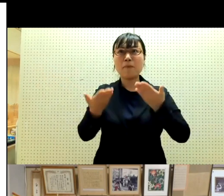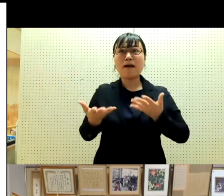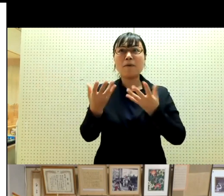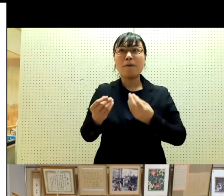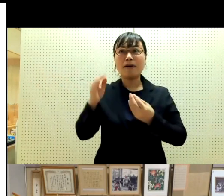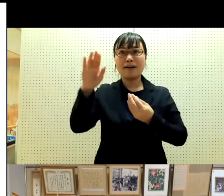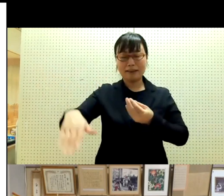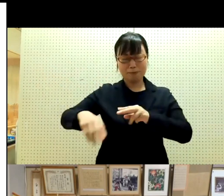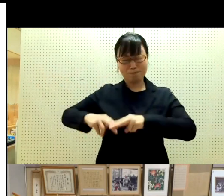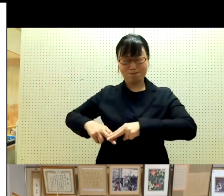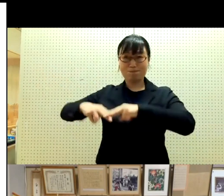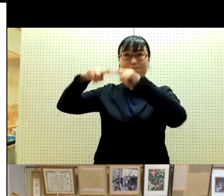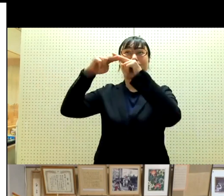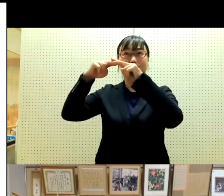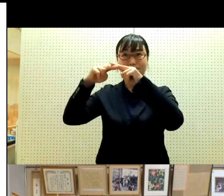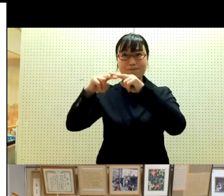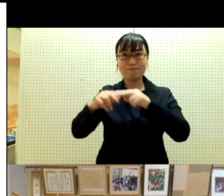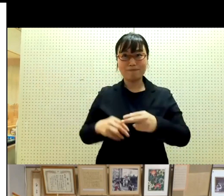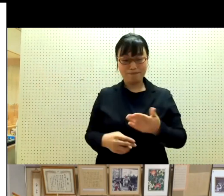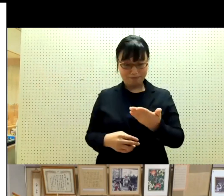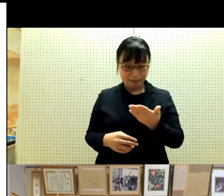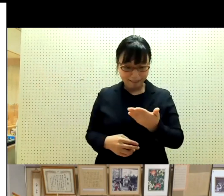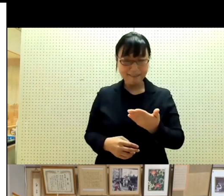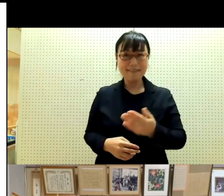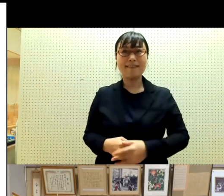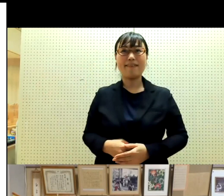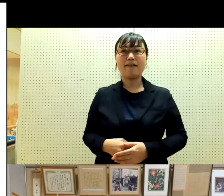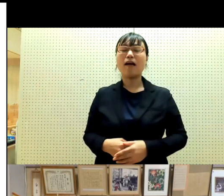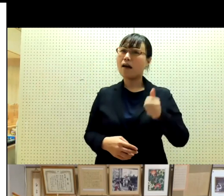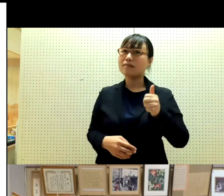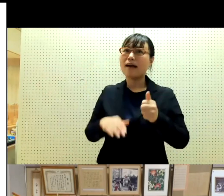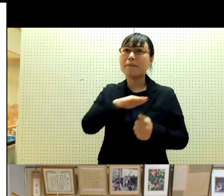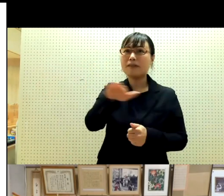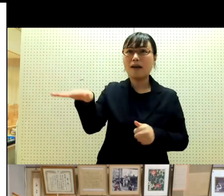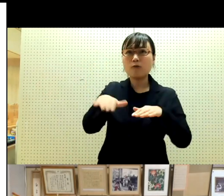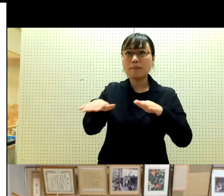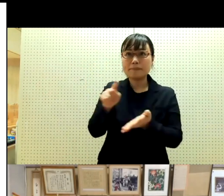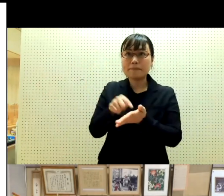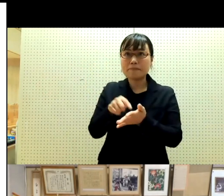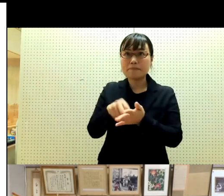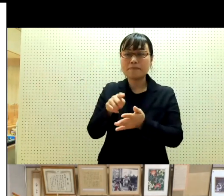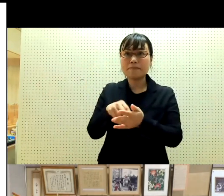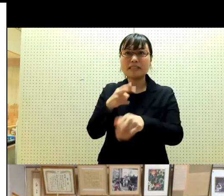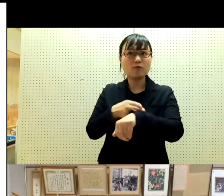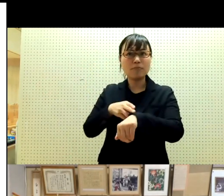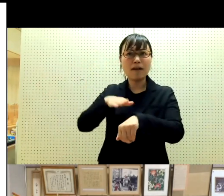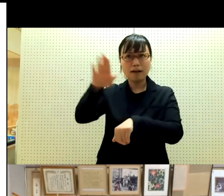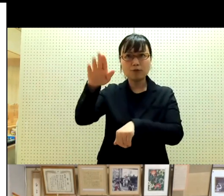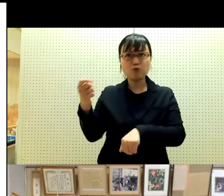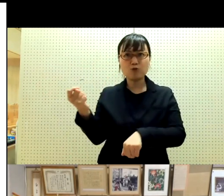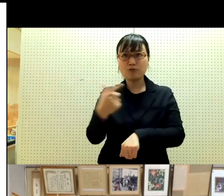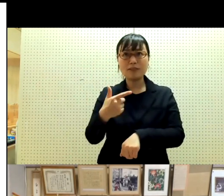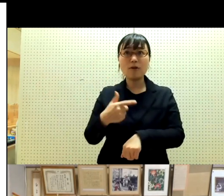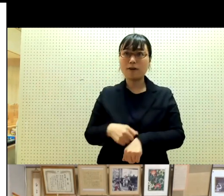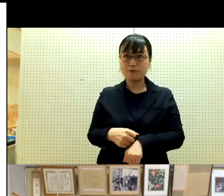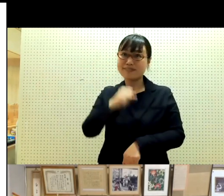てました。 おすごい。そうすると入力スピードも上がるから一石二鳥ですよね。 はい、そして次に利用したの